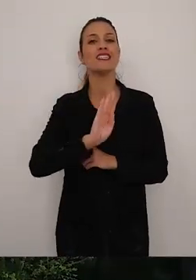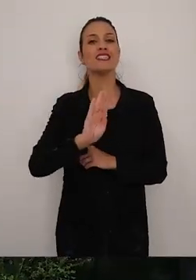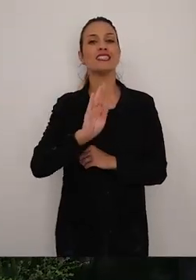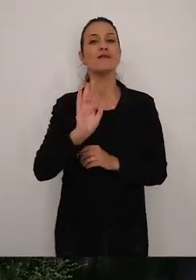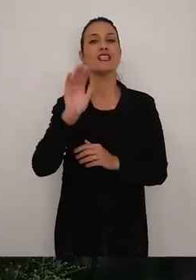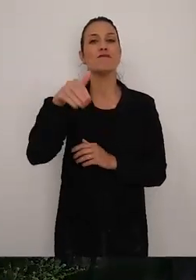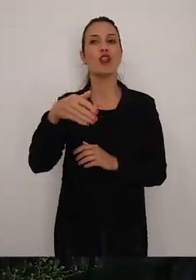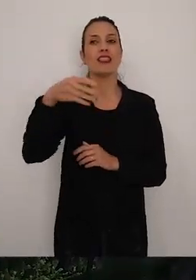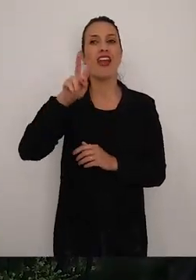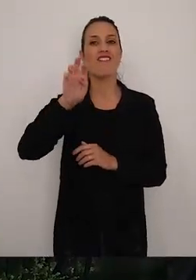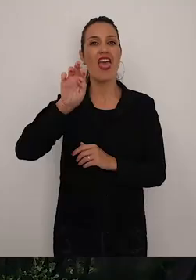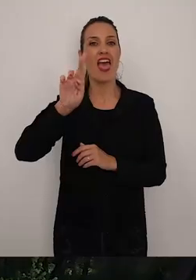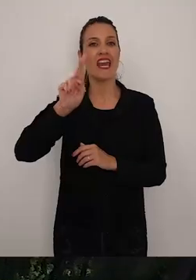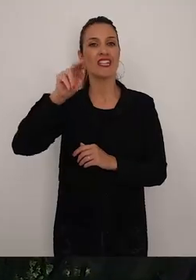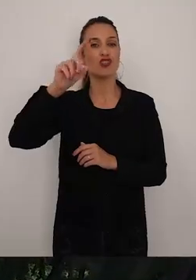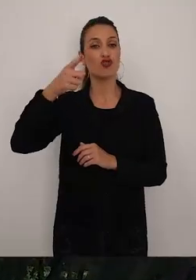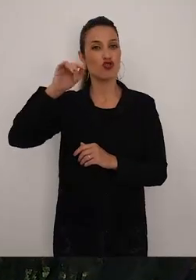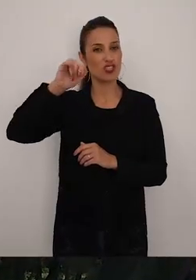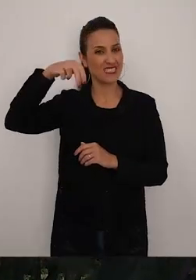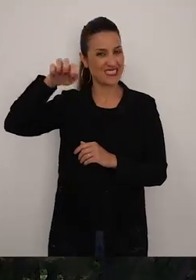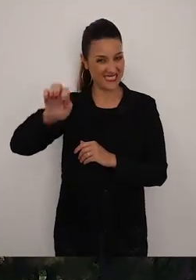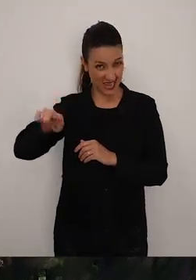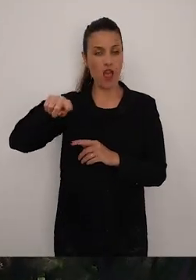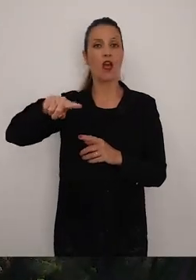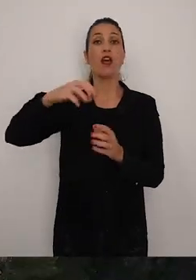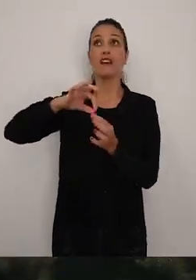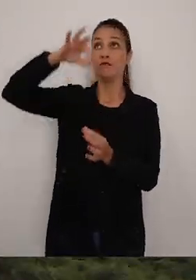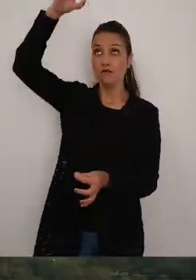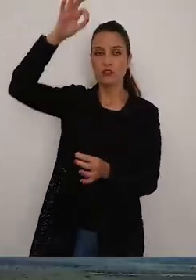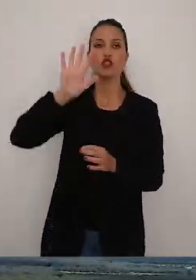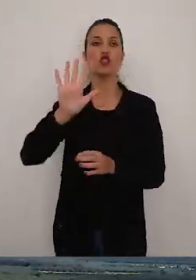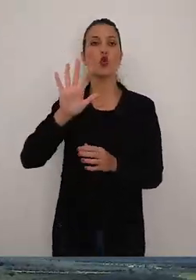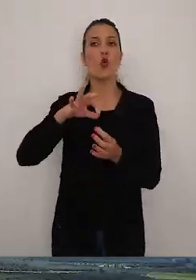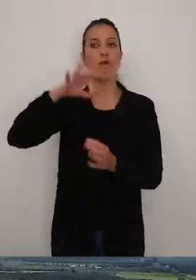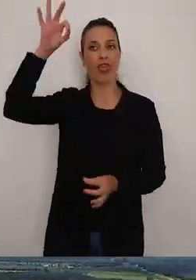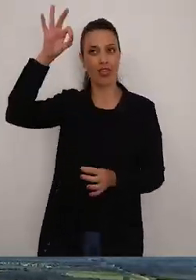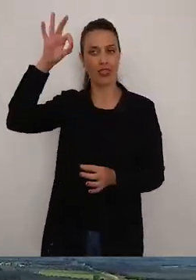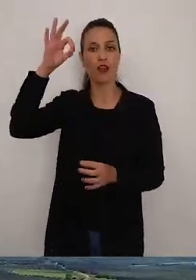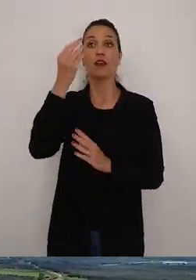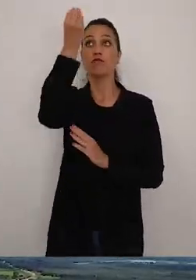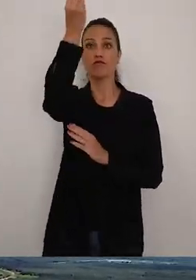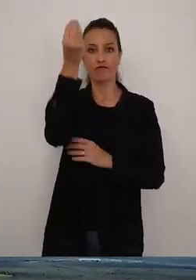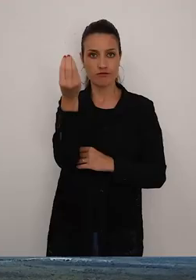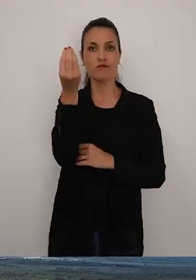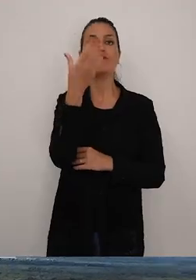alto 35 metri e sovrastato dalla solenne statua della Vergine che domina il paesaggio tutto intorno.